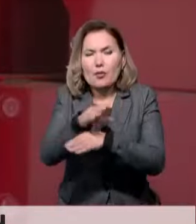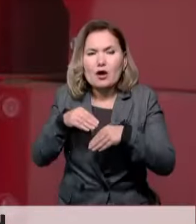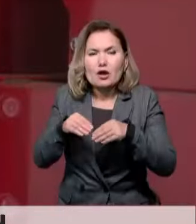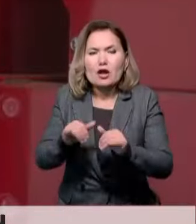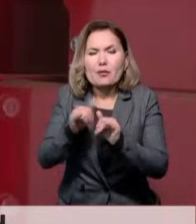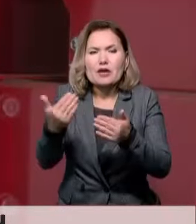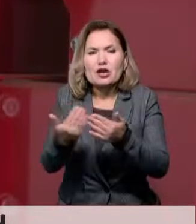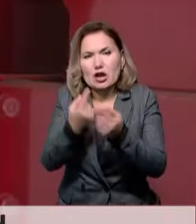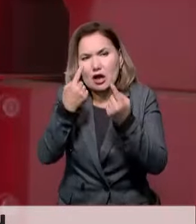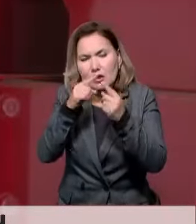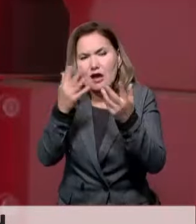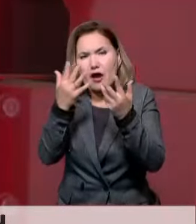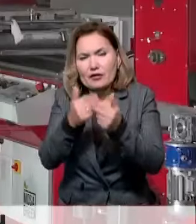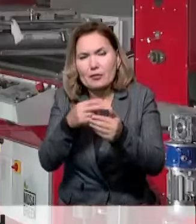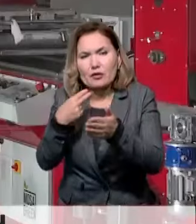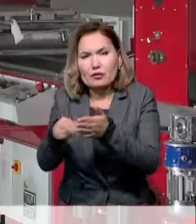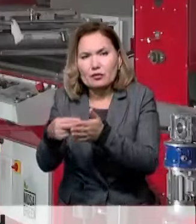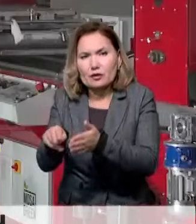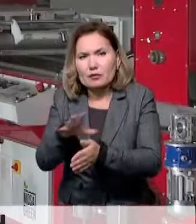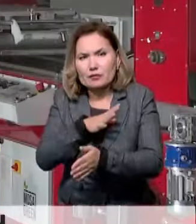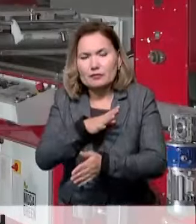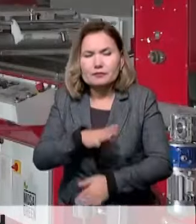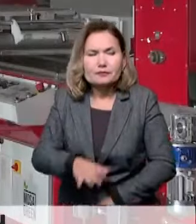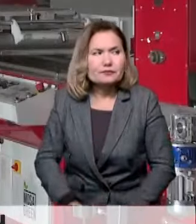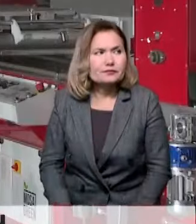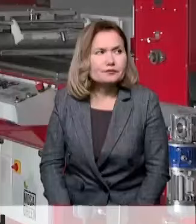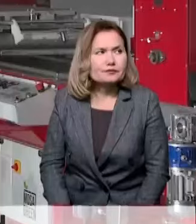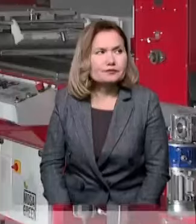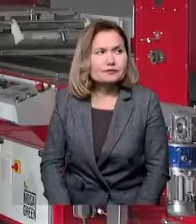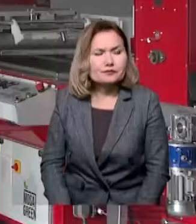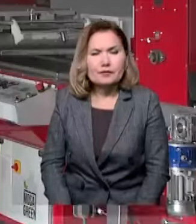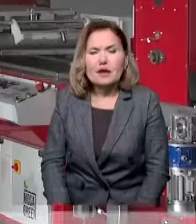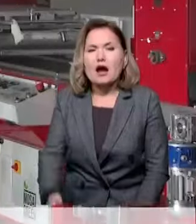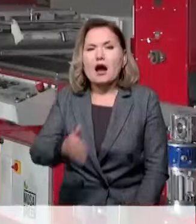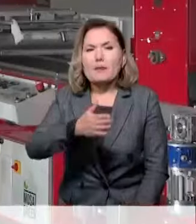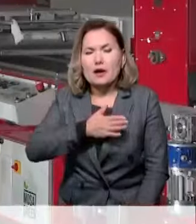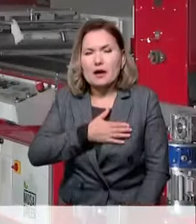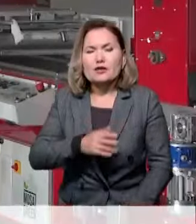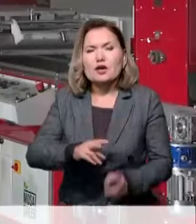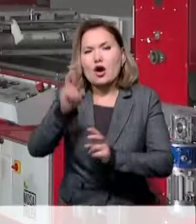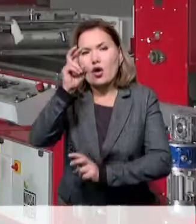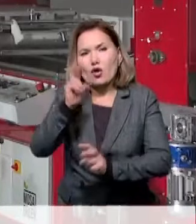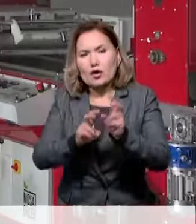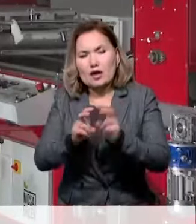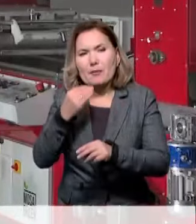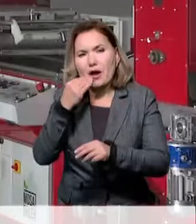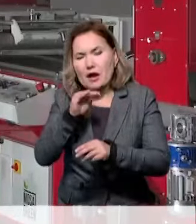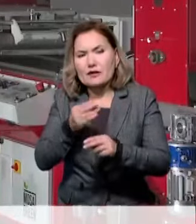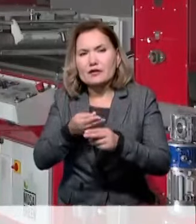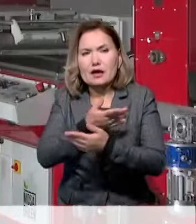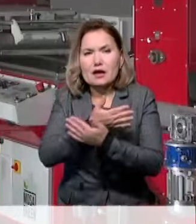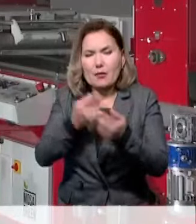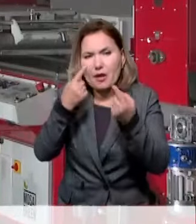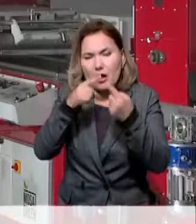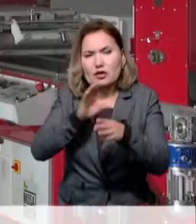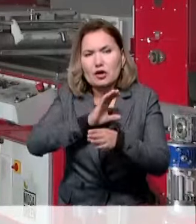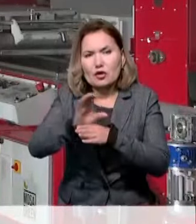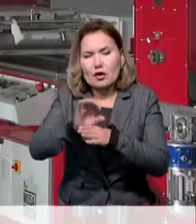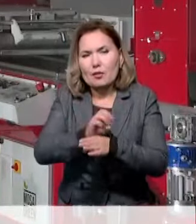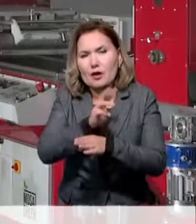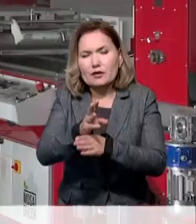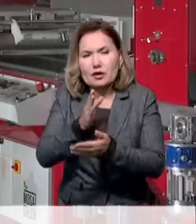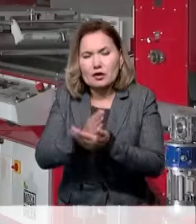мен жаңа қондырғылар сатып алған. Наша производственная линия оснащена самым. Біздің өндіріс соңғы үлгідегі заманауи қондырғылармен